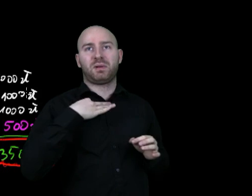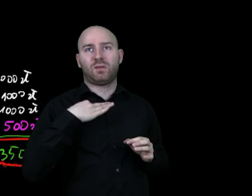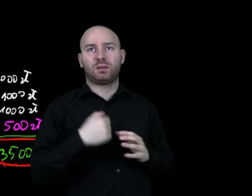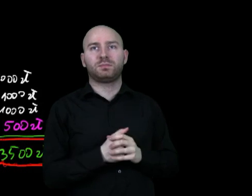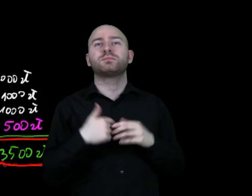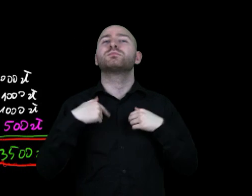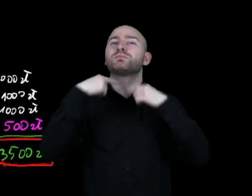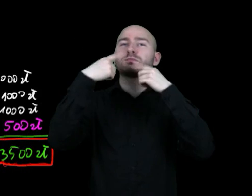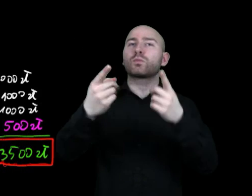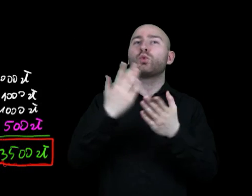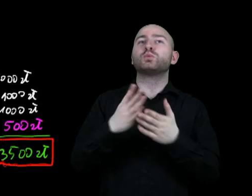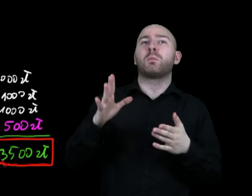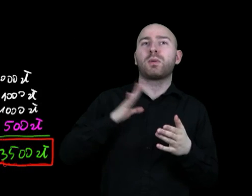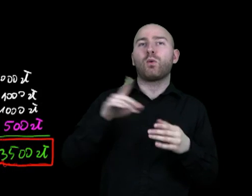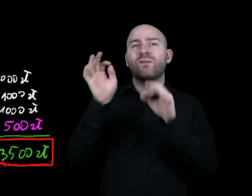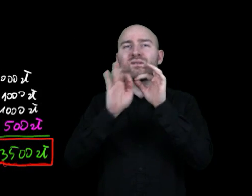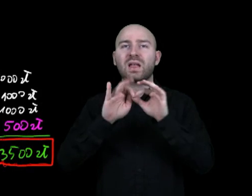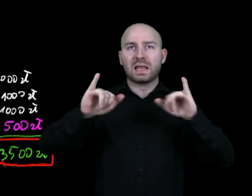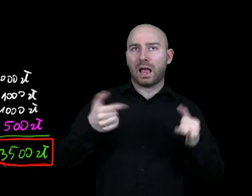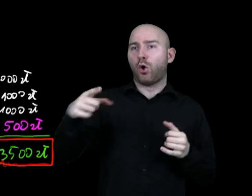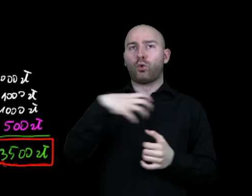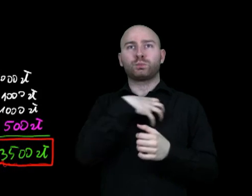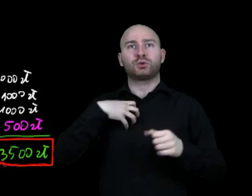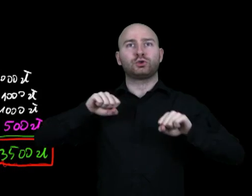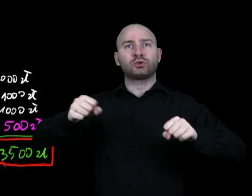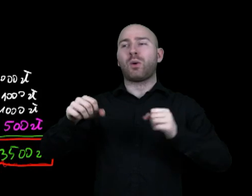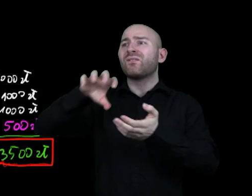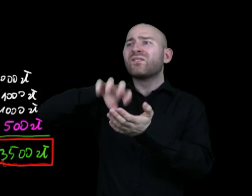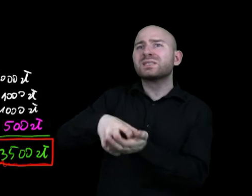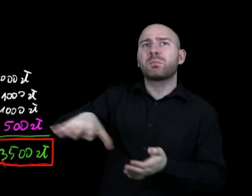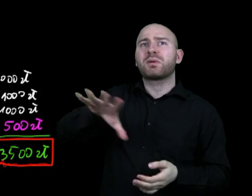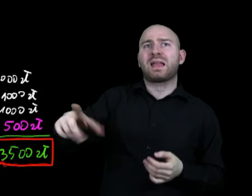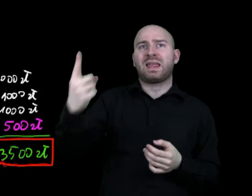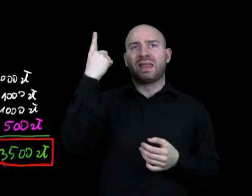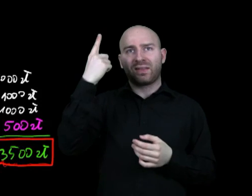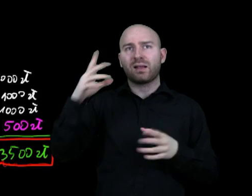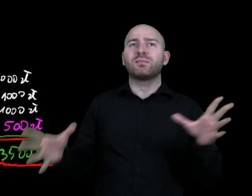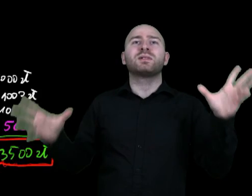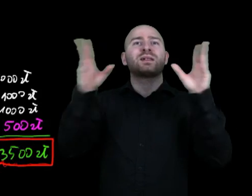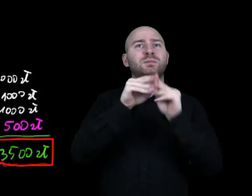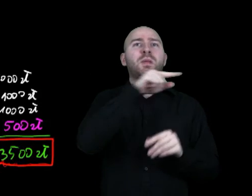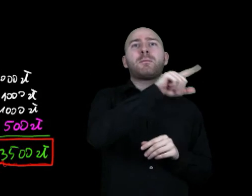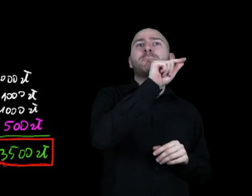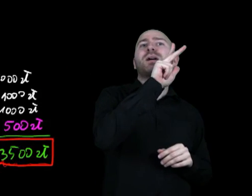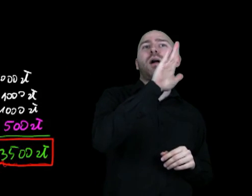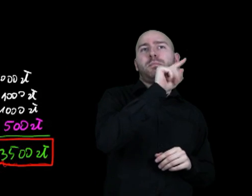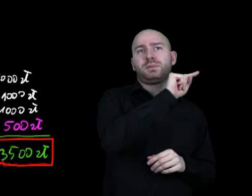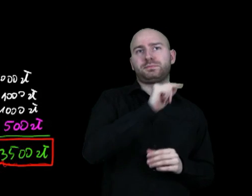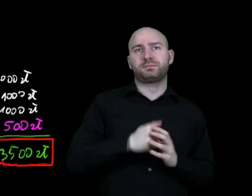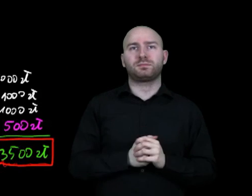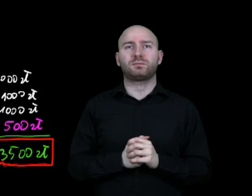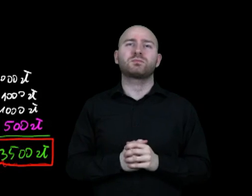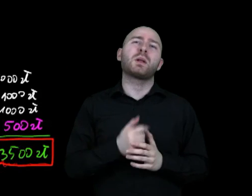działalność gospodarczą na tej wyspie. Jak mierzyć jej produkt krajowy brutto. Są różne sposoby. Gdy złotówki płyną od